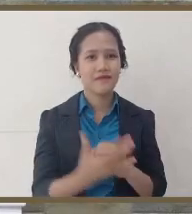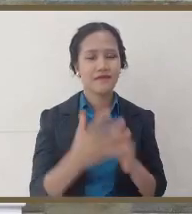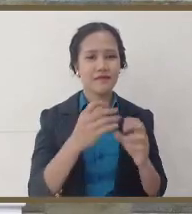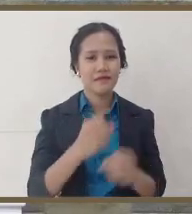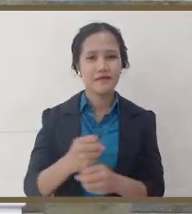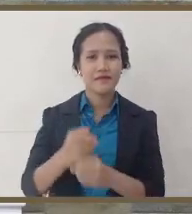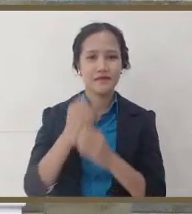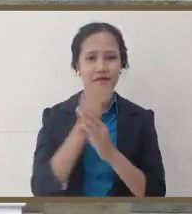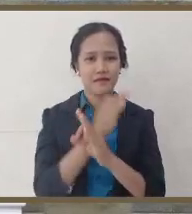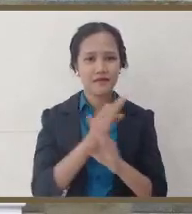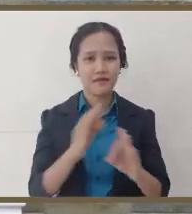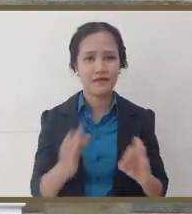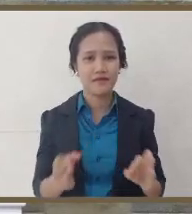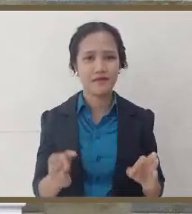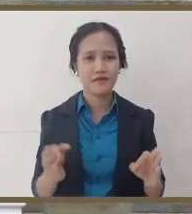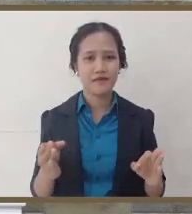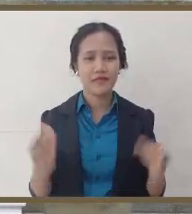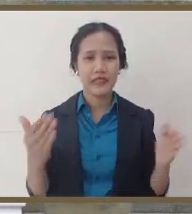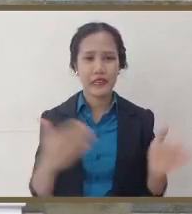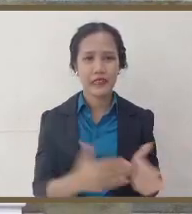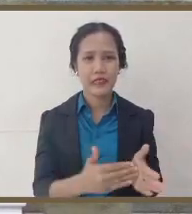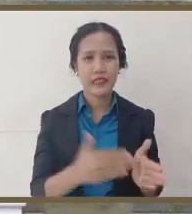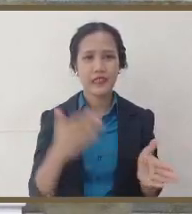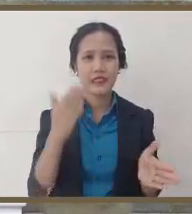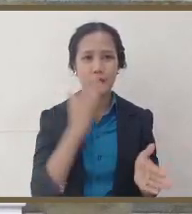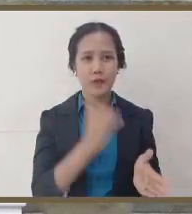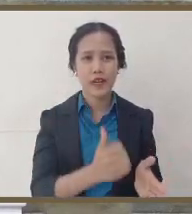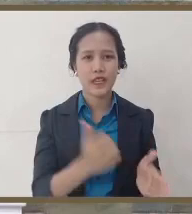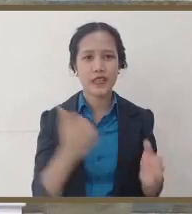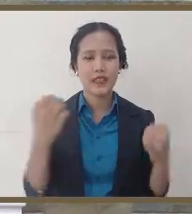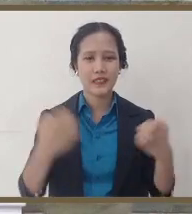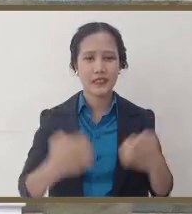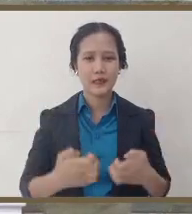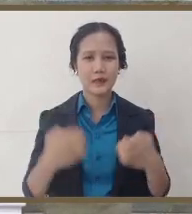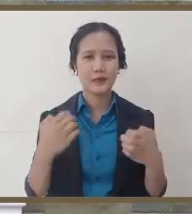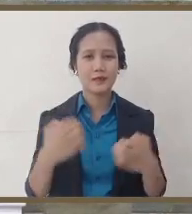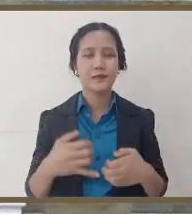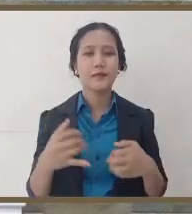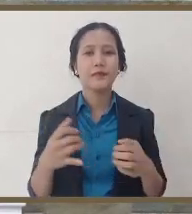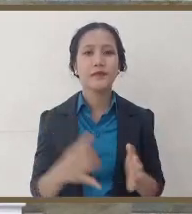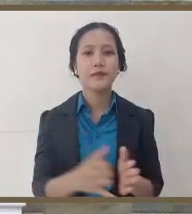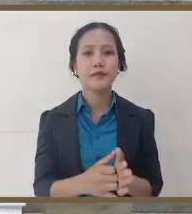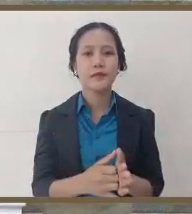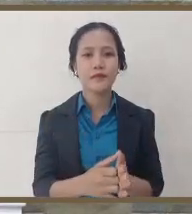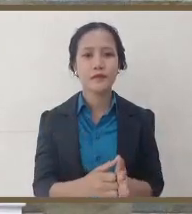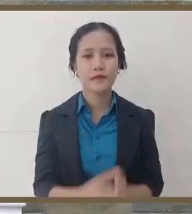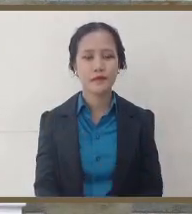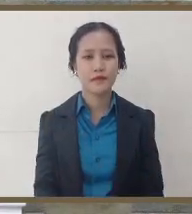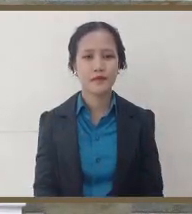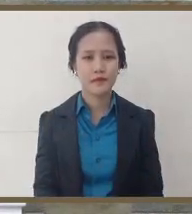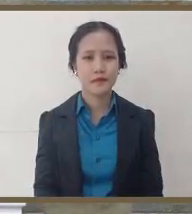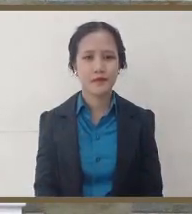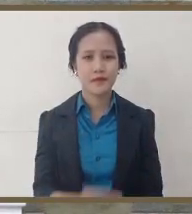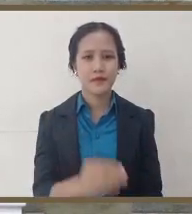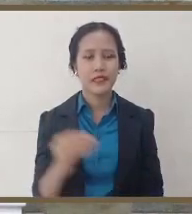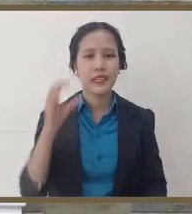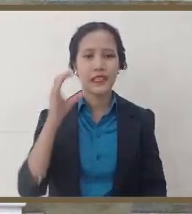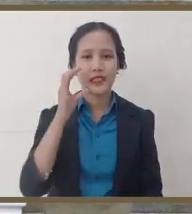kalayaan, inusig ng tabak, nagdusa sa huwad na